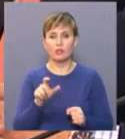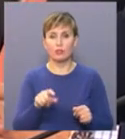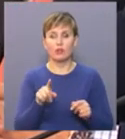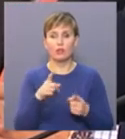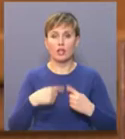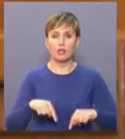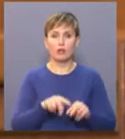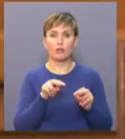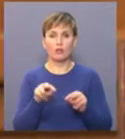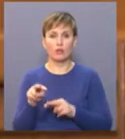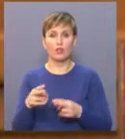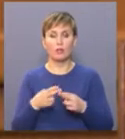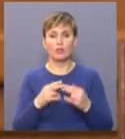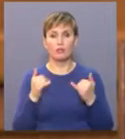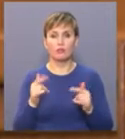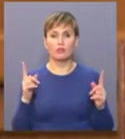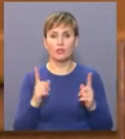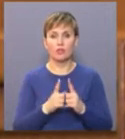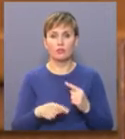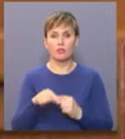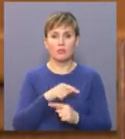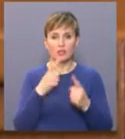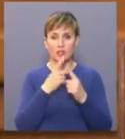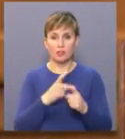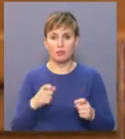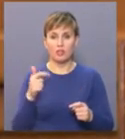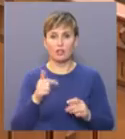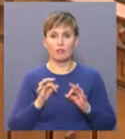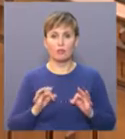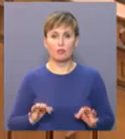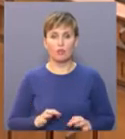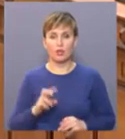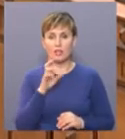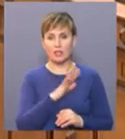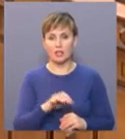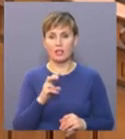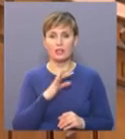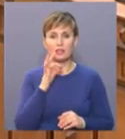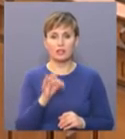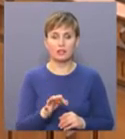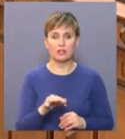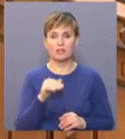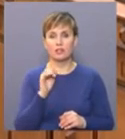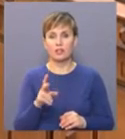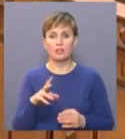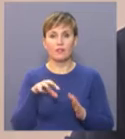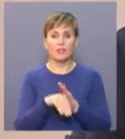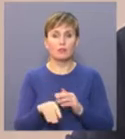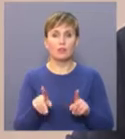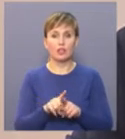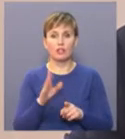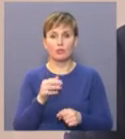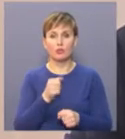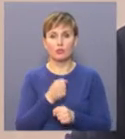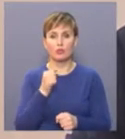органа. Об этом сегодня на встрече с предпринимателями сообщил генеральный прокурор страны. Как отметил Жак Апасанов, в ведомстве также будут